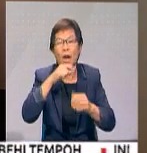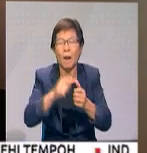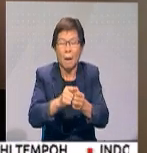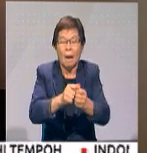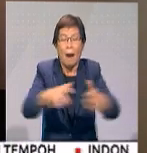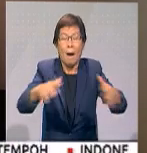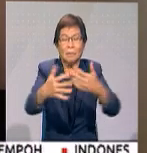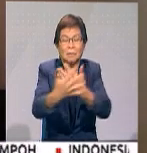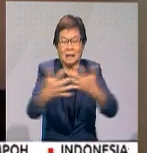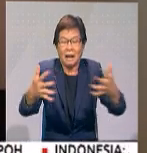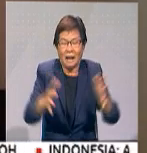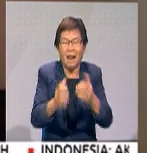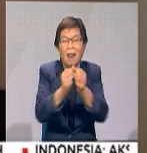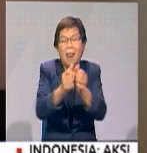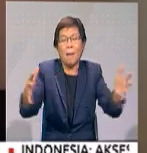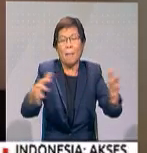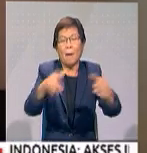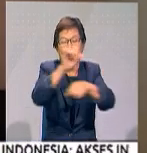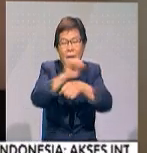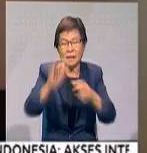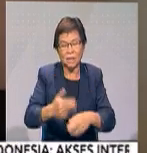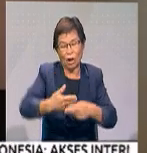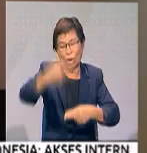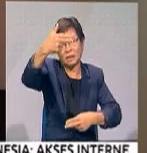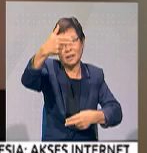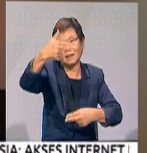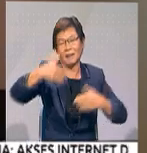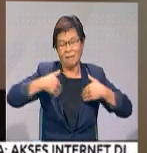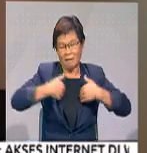dari sangkar oleh seorang petugas hotel haiwan.